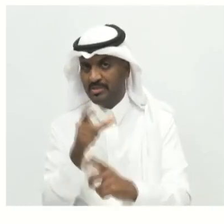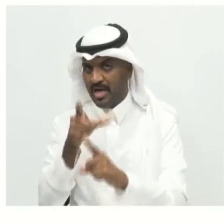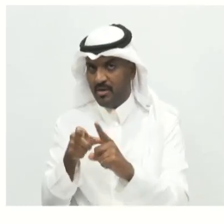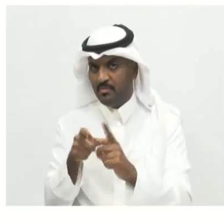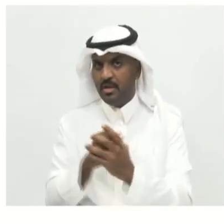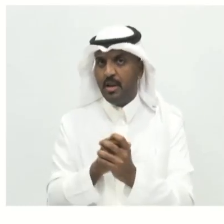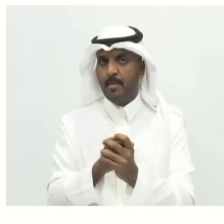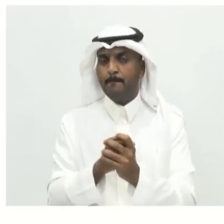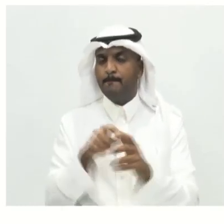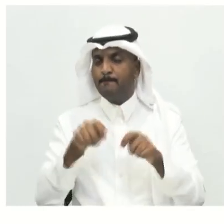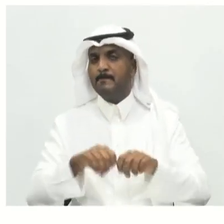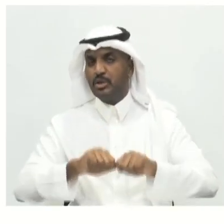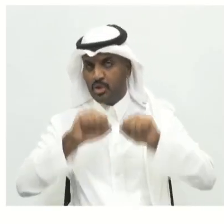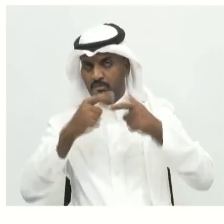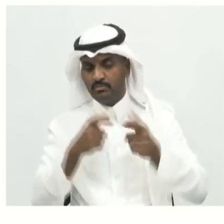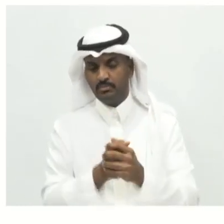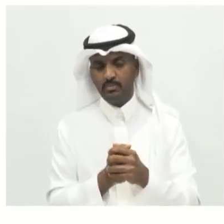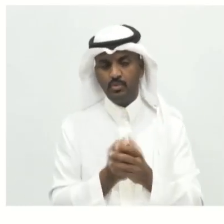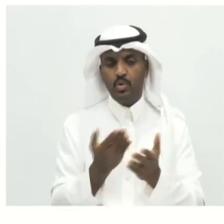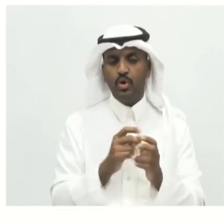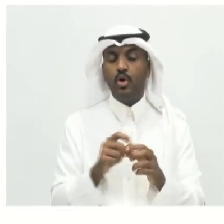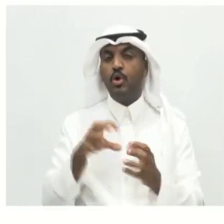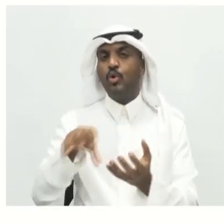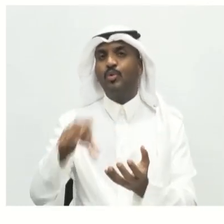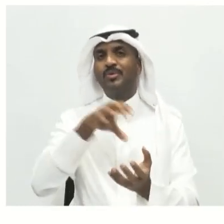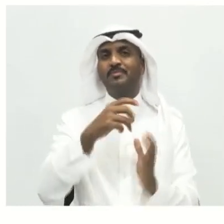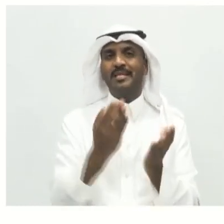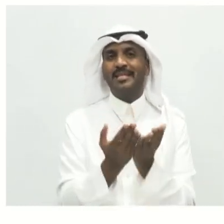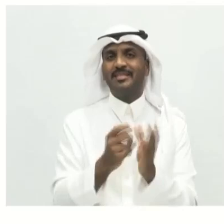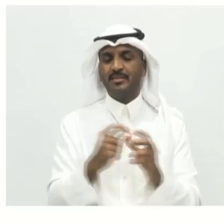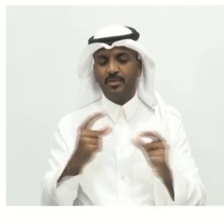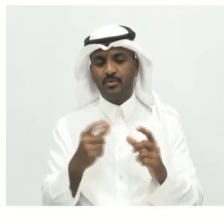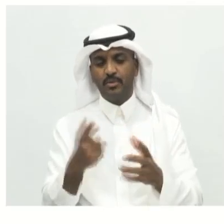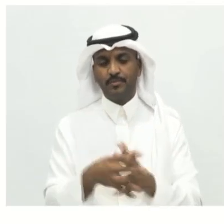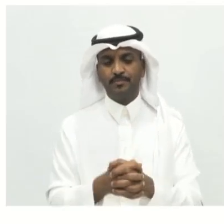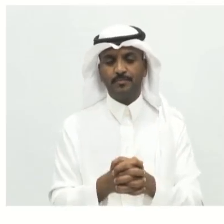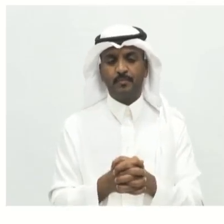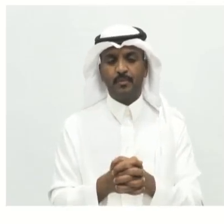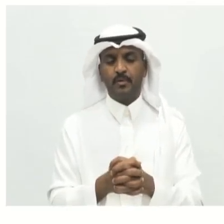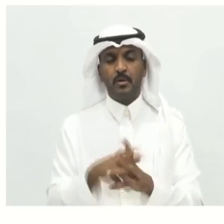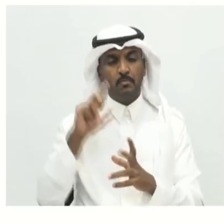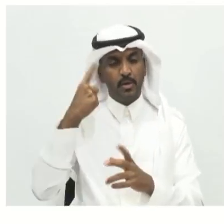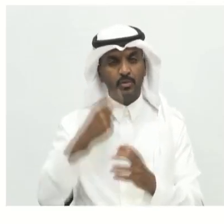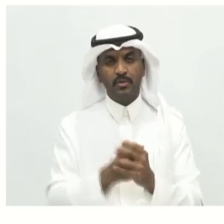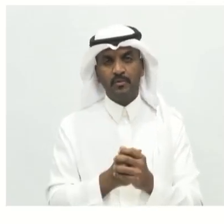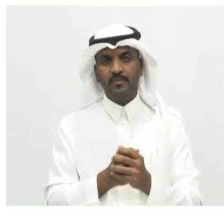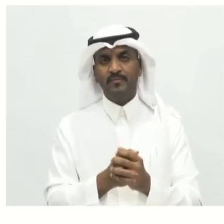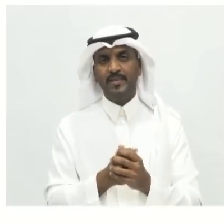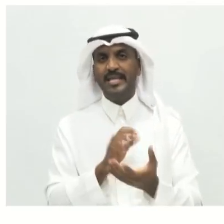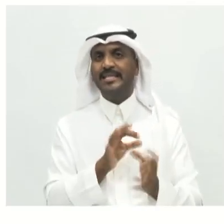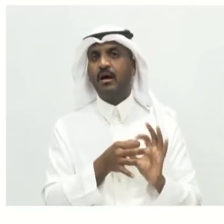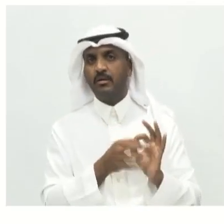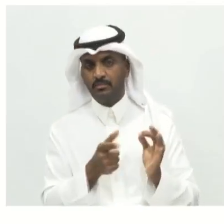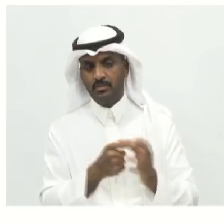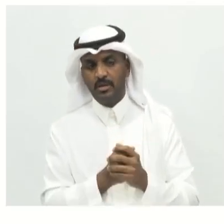المتجر انقل من الدرس العباره التي تدل على ما تقول السؤال الثالث ما رايك بالاعتقاد